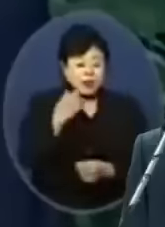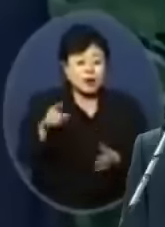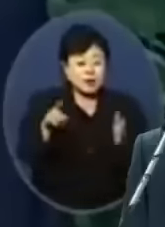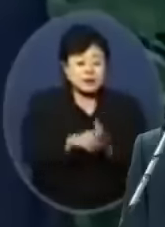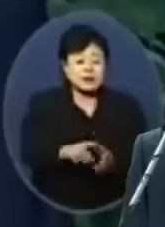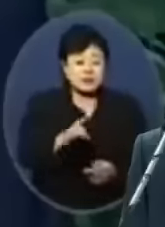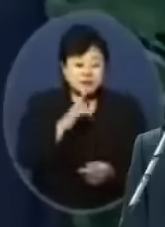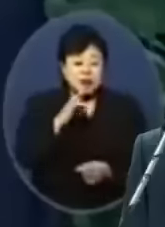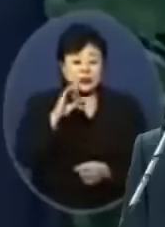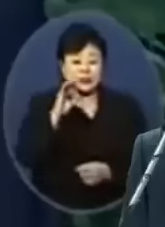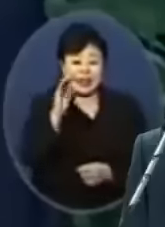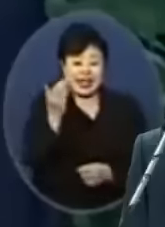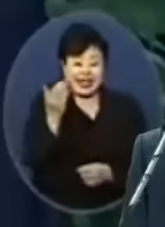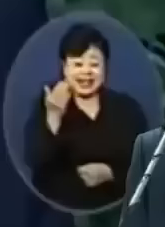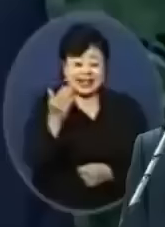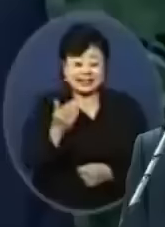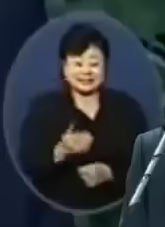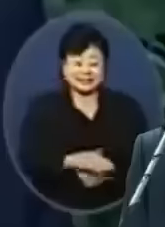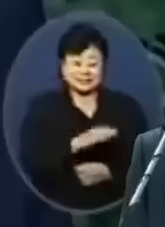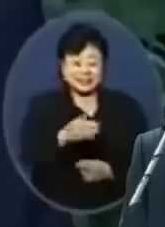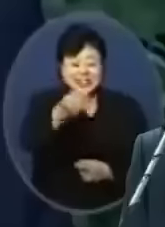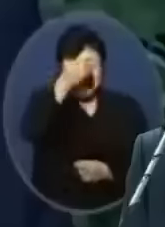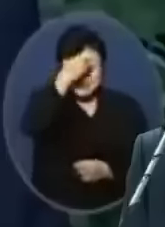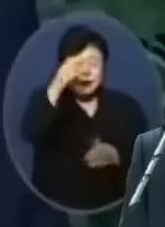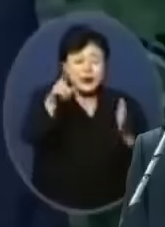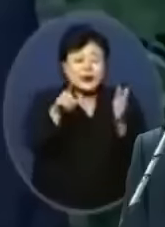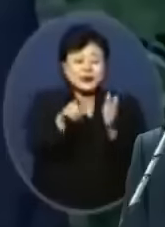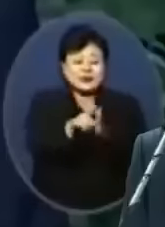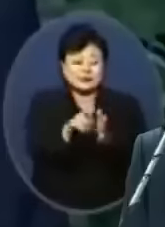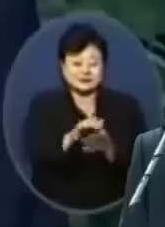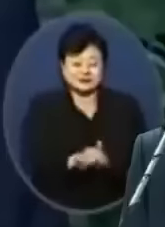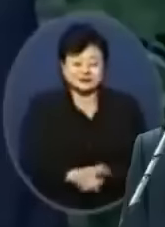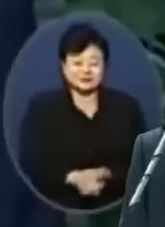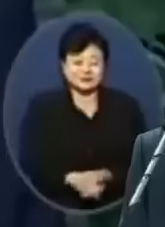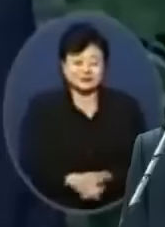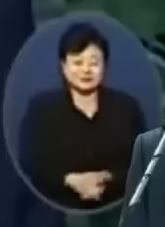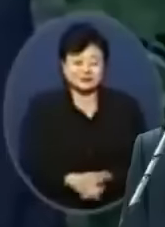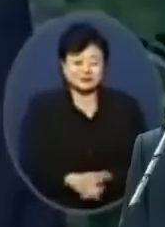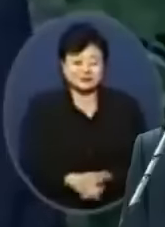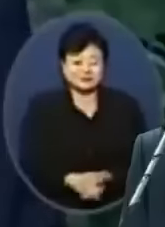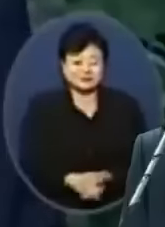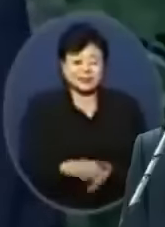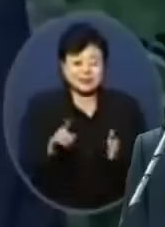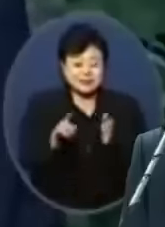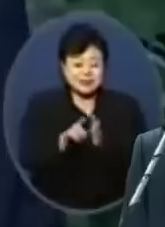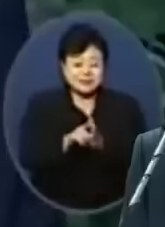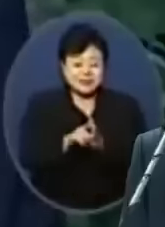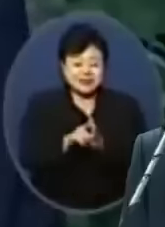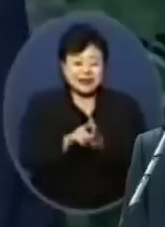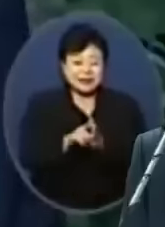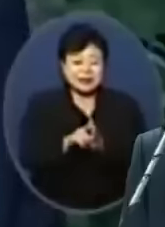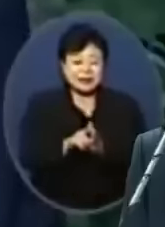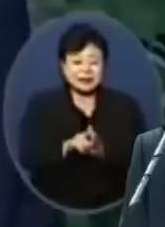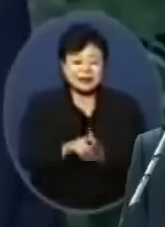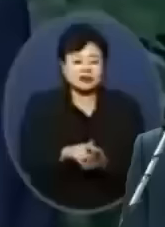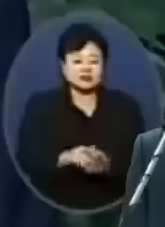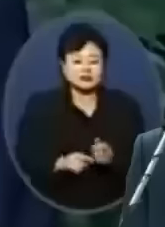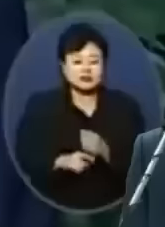믿기만 하라. 이것이 우리 기독교 신앙인 것입니다. 믿음이란 그러므로 무엇이냐